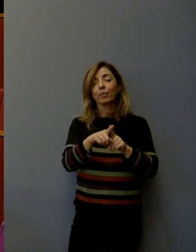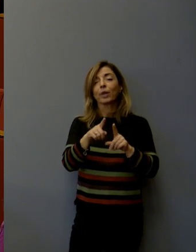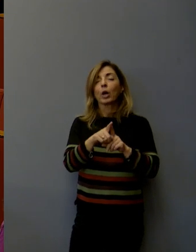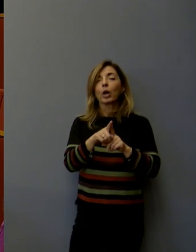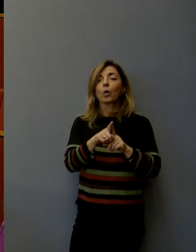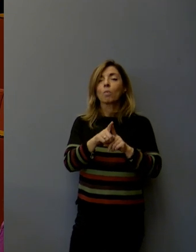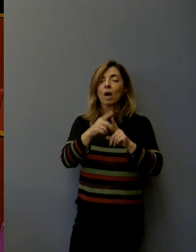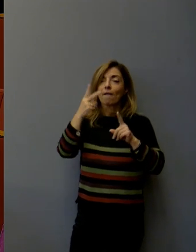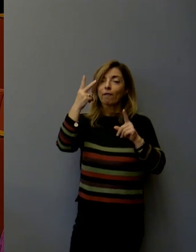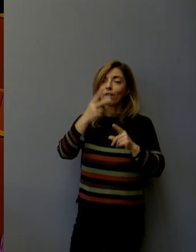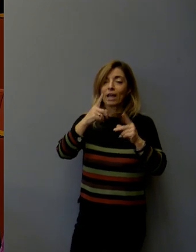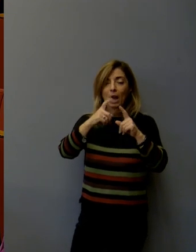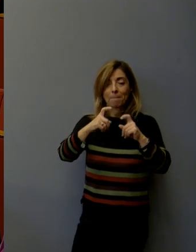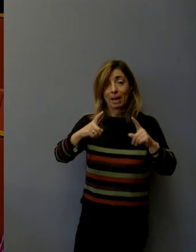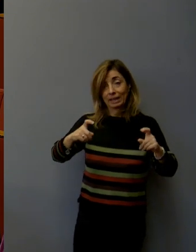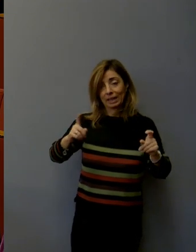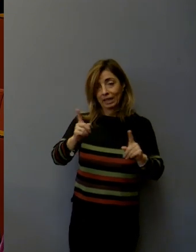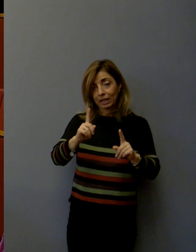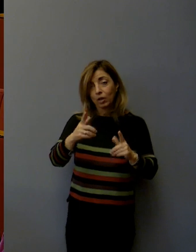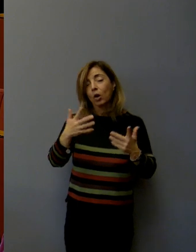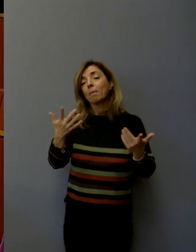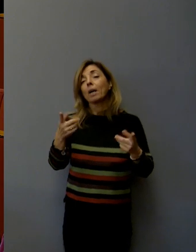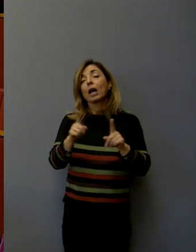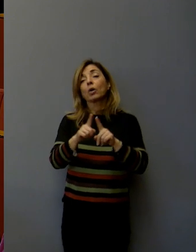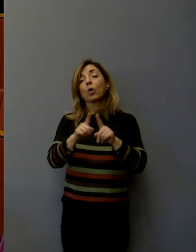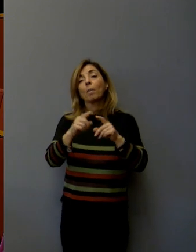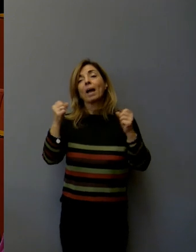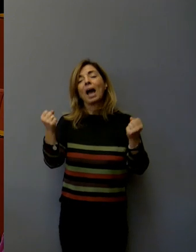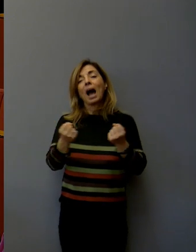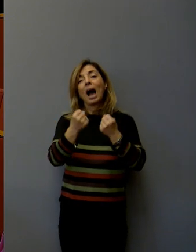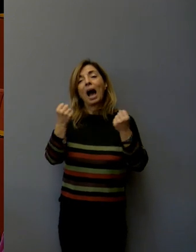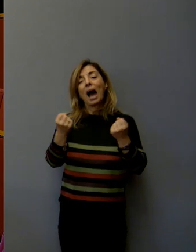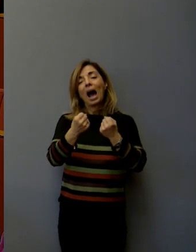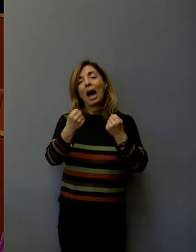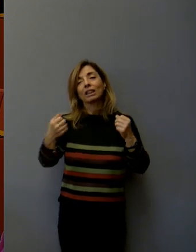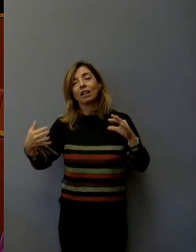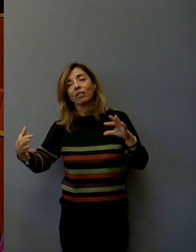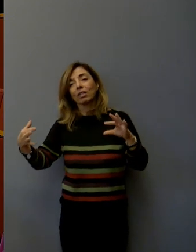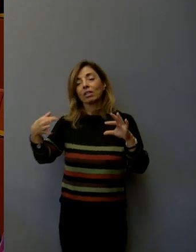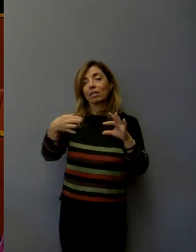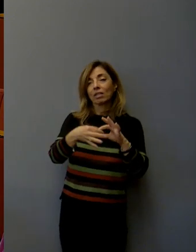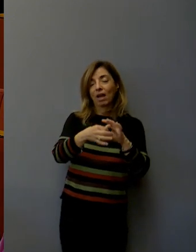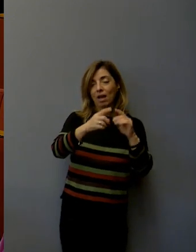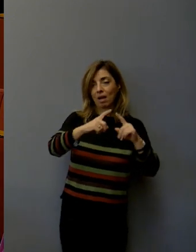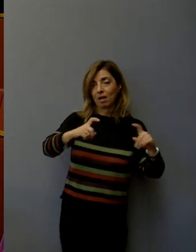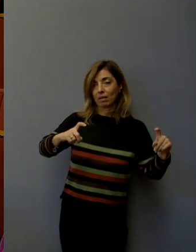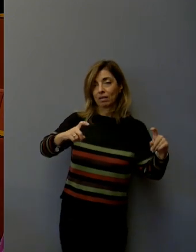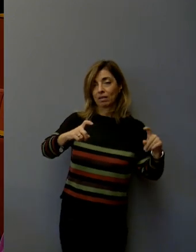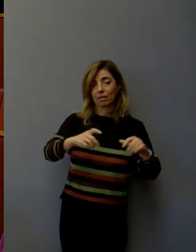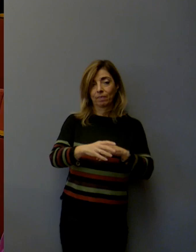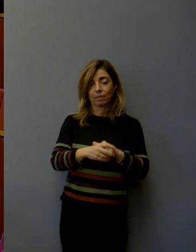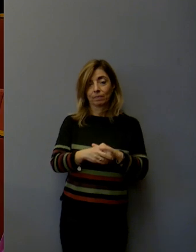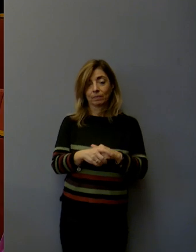nella maggior parte delle scuole ma come un'attività trasversale alle alle varie discipline